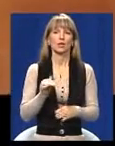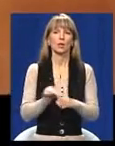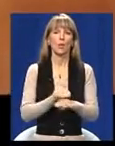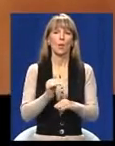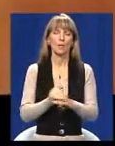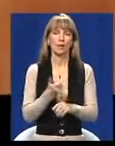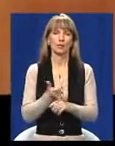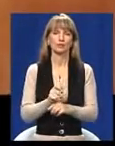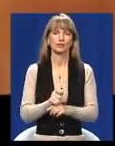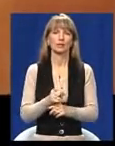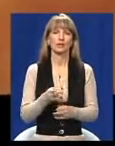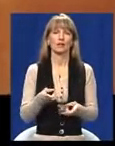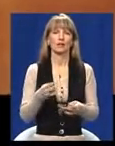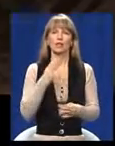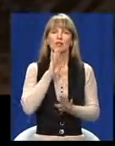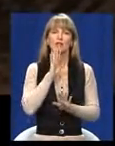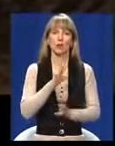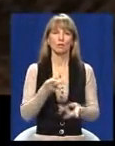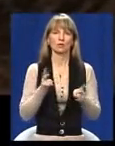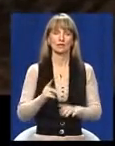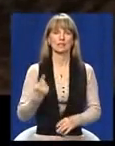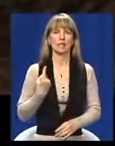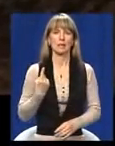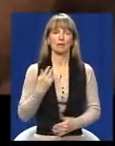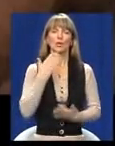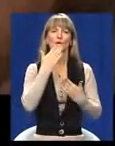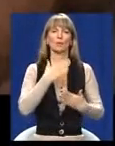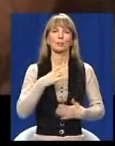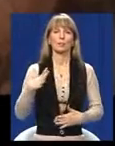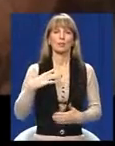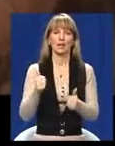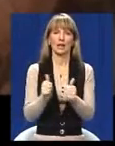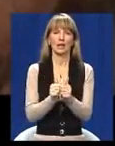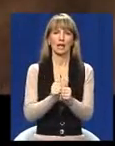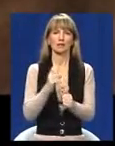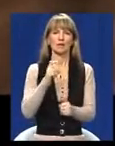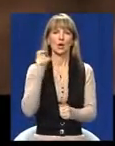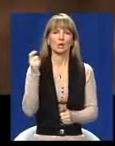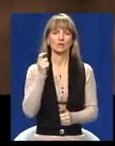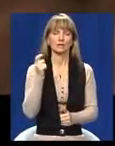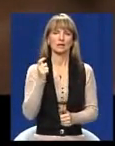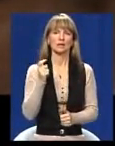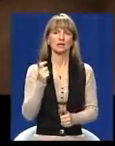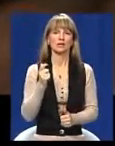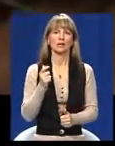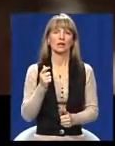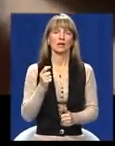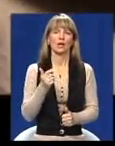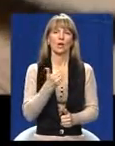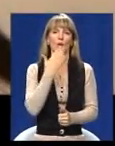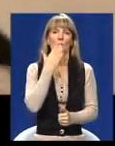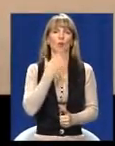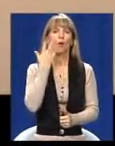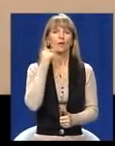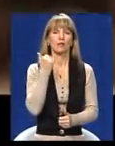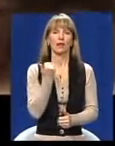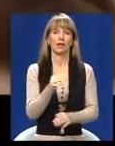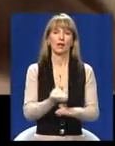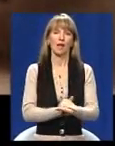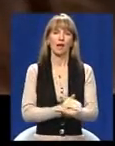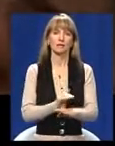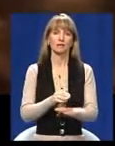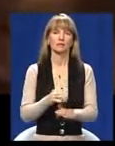не полюбляють залишатися на самоті, обожнюють перебувати поруч з господарем, ластитися і муркотіти. За характером